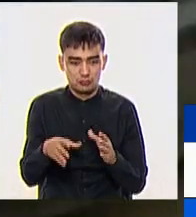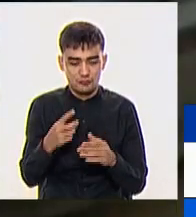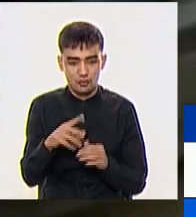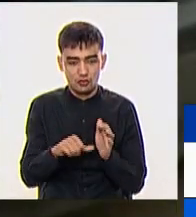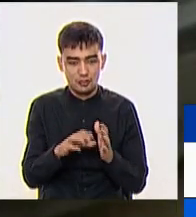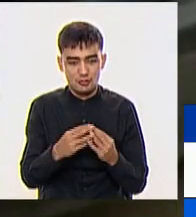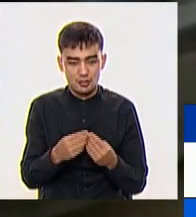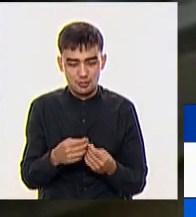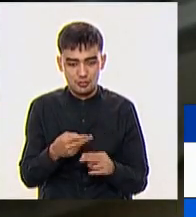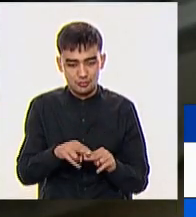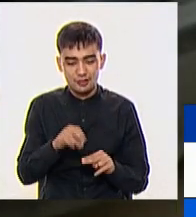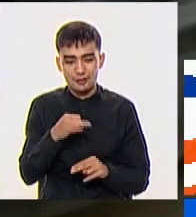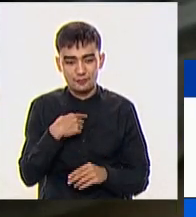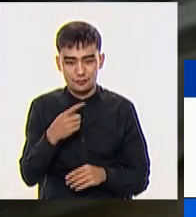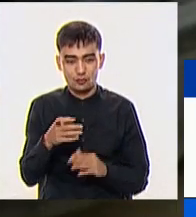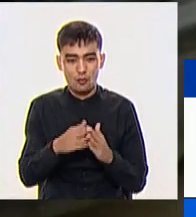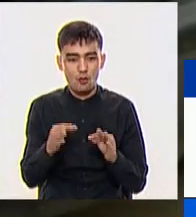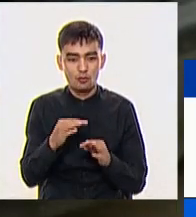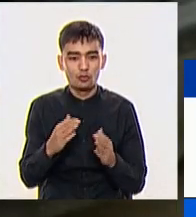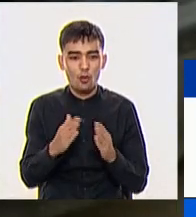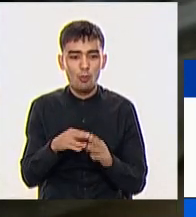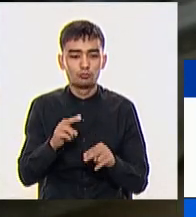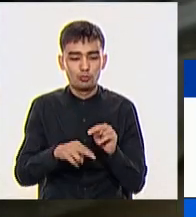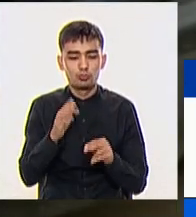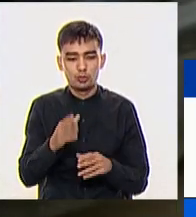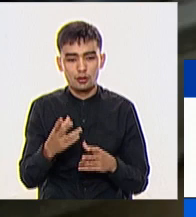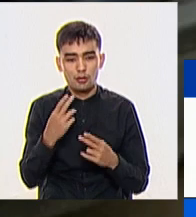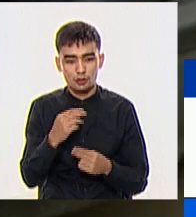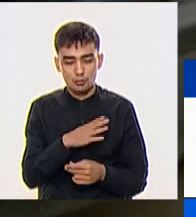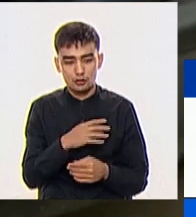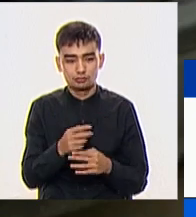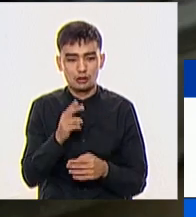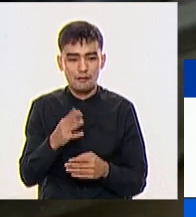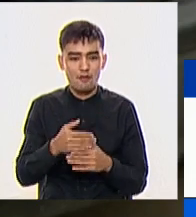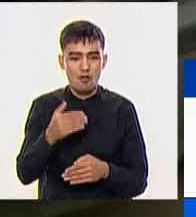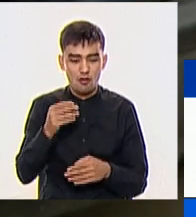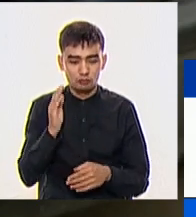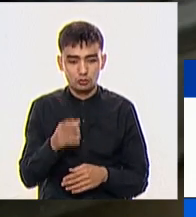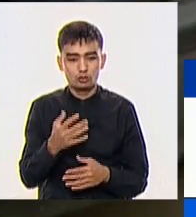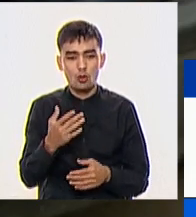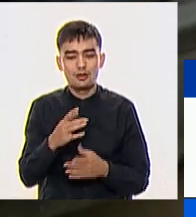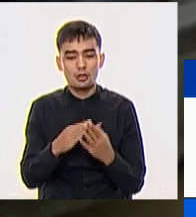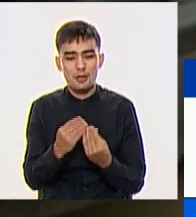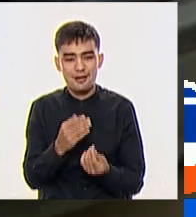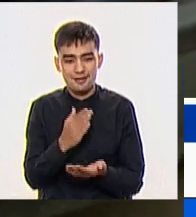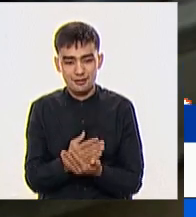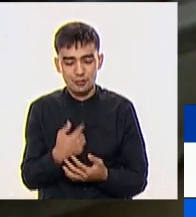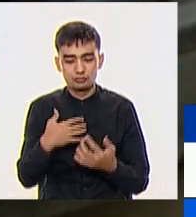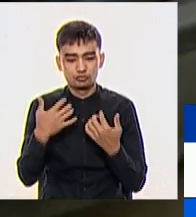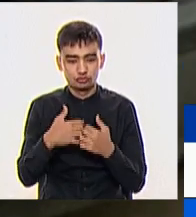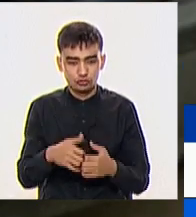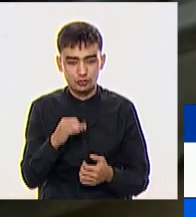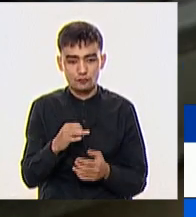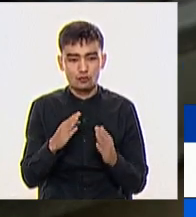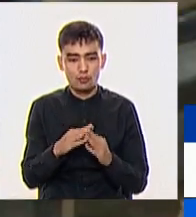деген мына үйдің орнына үй салып береді тас үй деп. Этажный үй салады бізге деген неше отбасы бар, сонан отбасыға есептеп тас үй